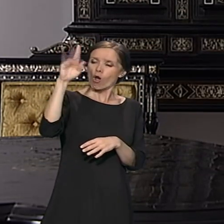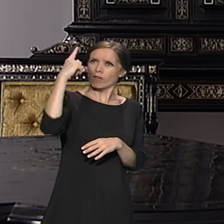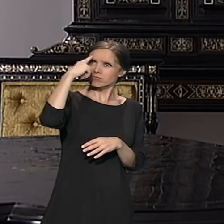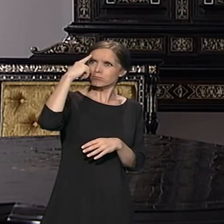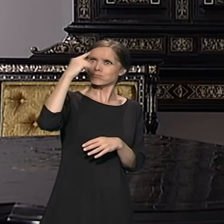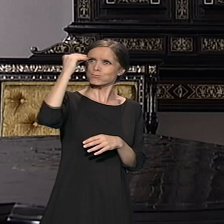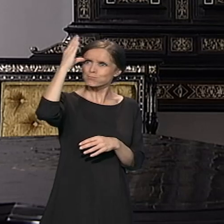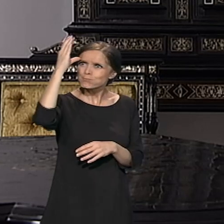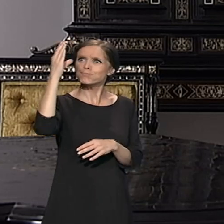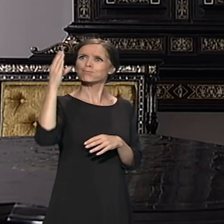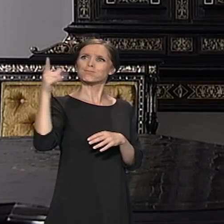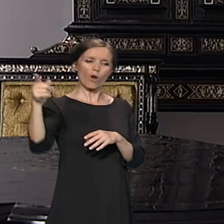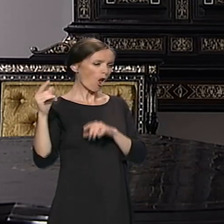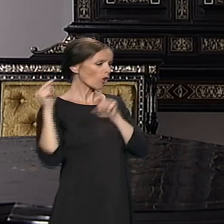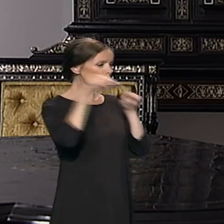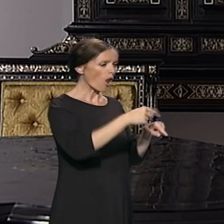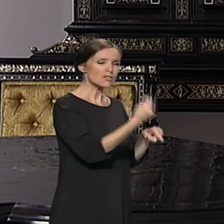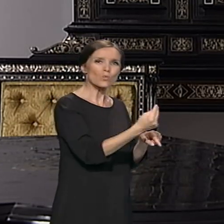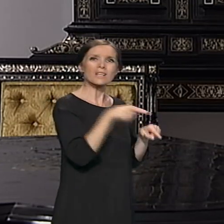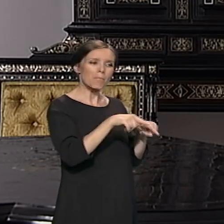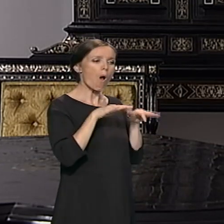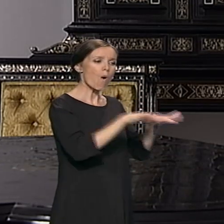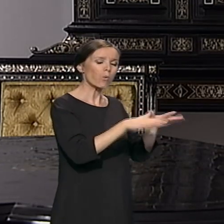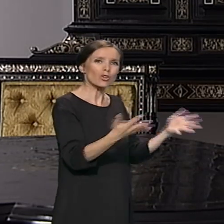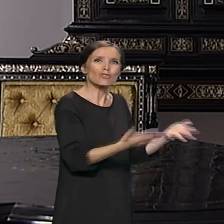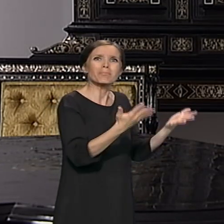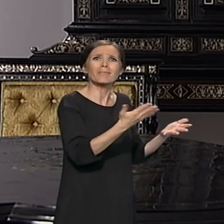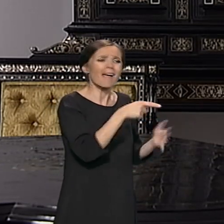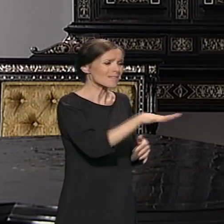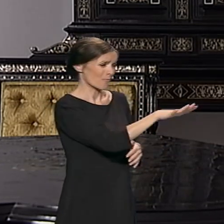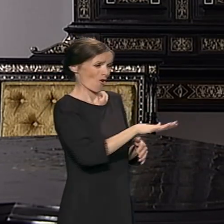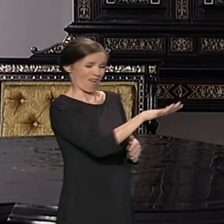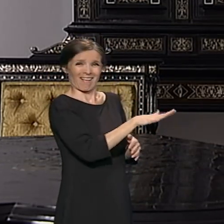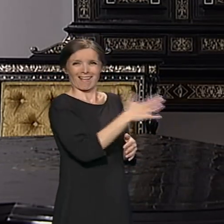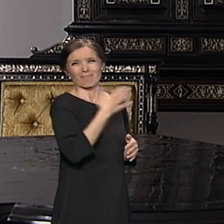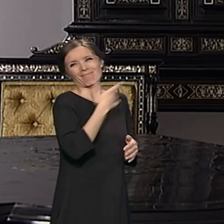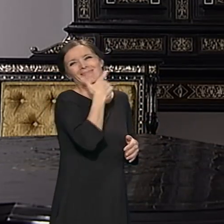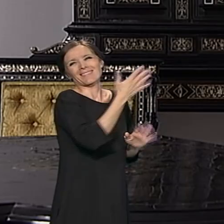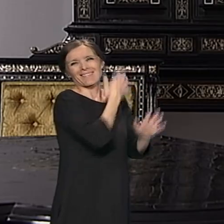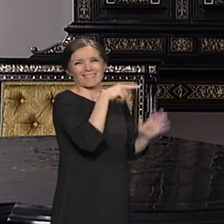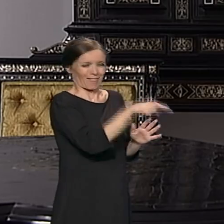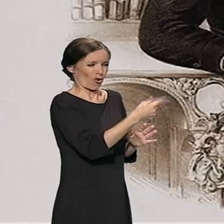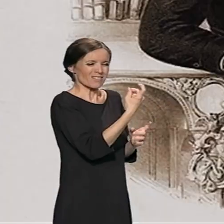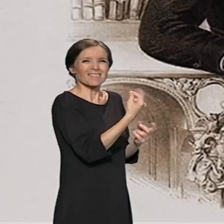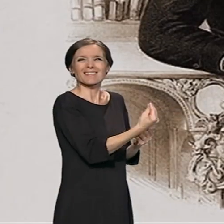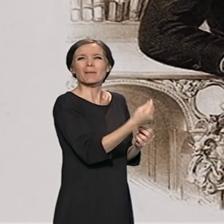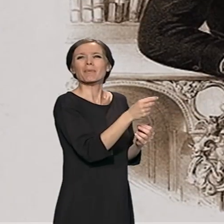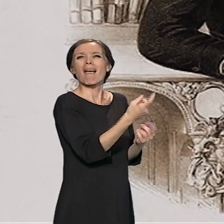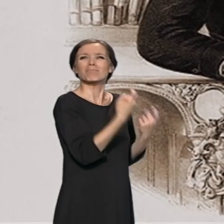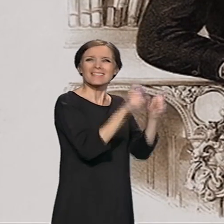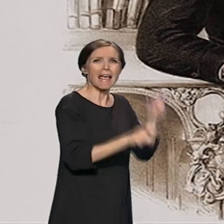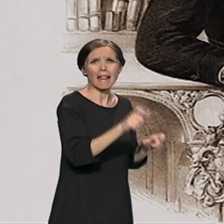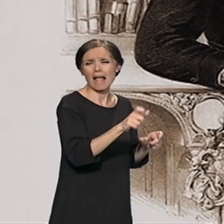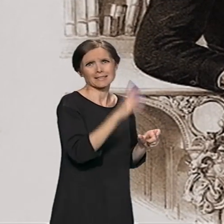kulturno-obrazovne promene u jednu zaostalu patrijarhalnu sredinu kao što je Srbija tog vremena bila.